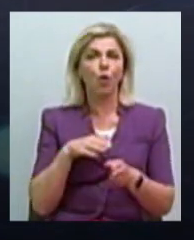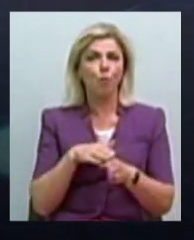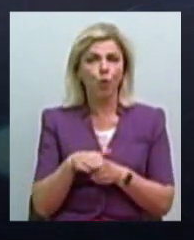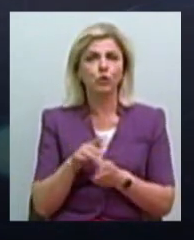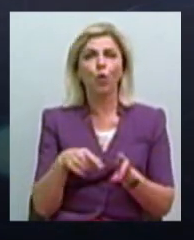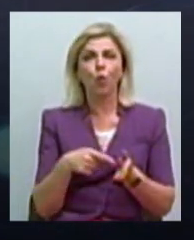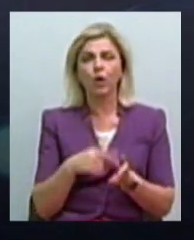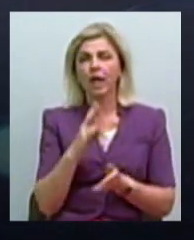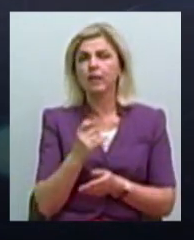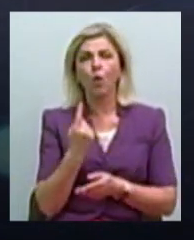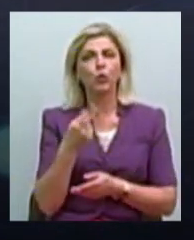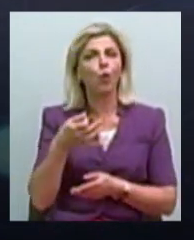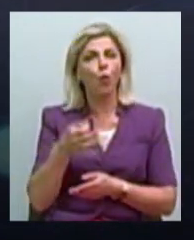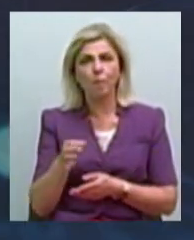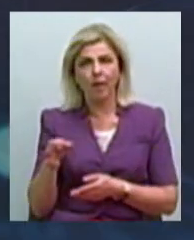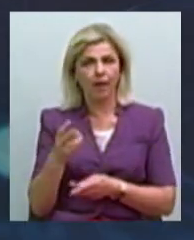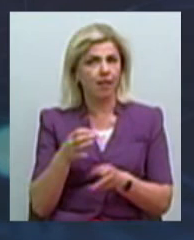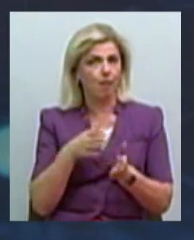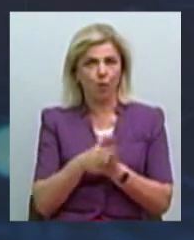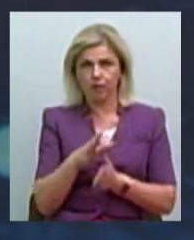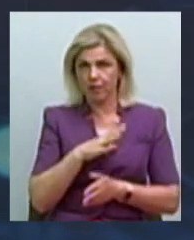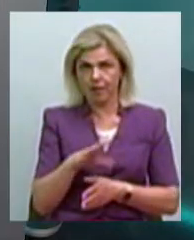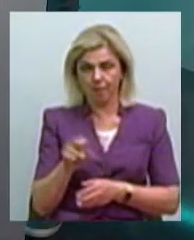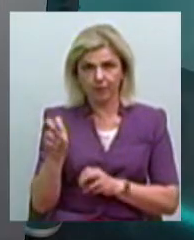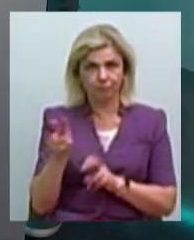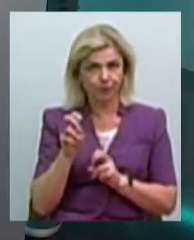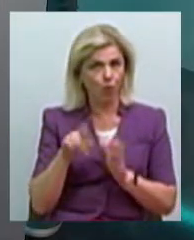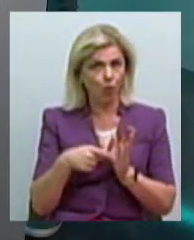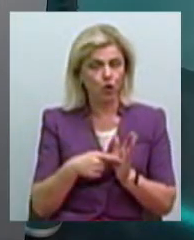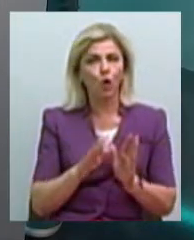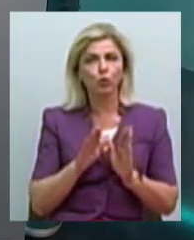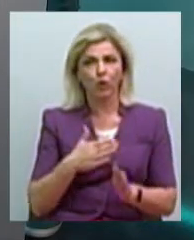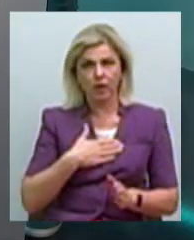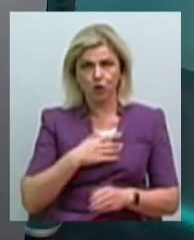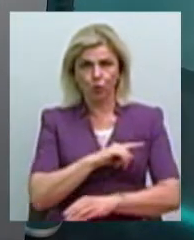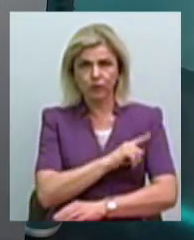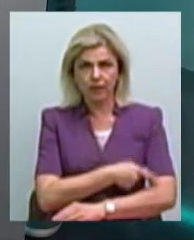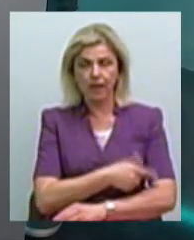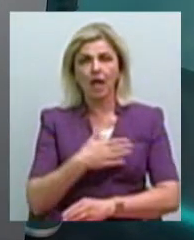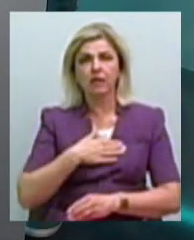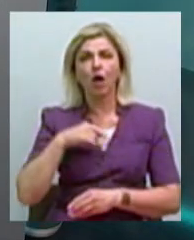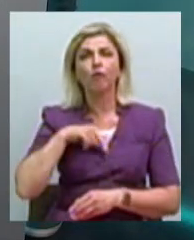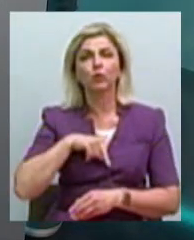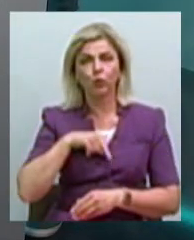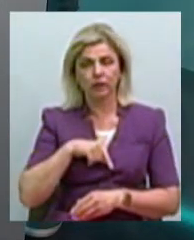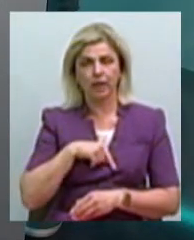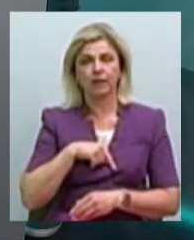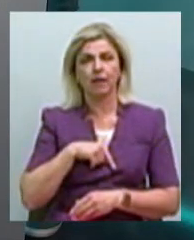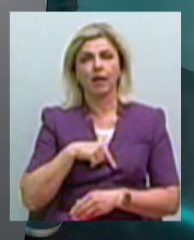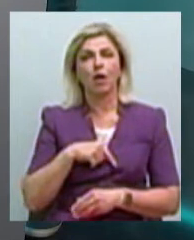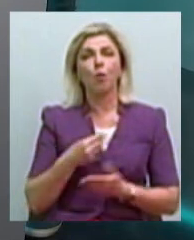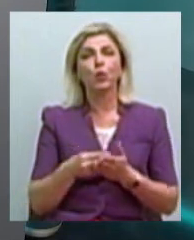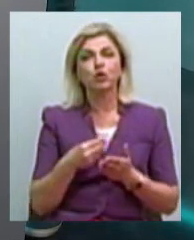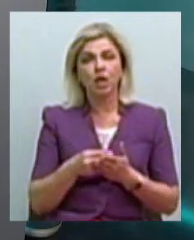никакого, ни копейки на это из бюджета не было потрачено. Это вот только нашими усилиями, наш внутренний бюджет МРИДИ, то есть